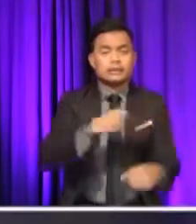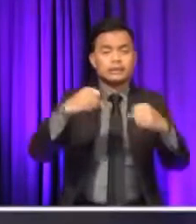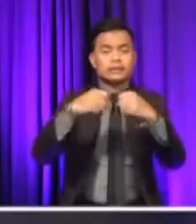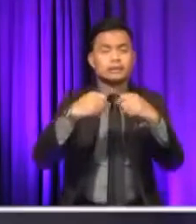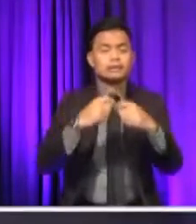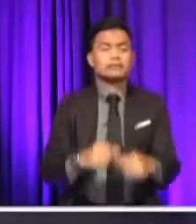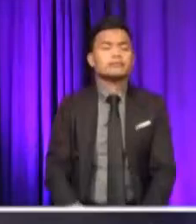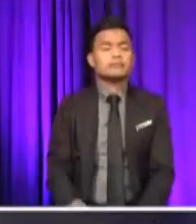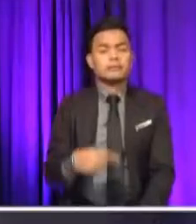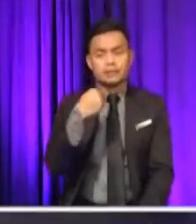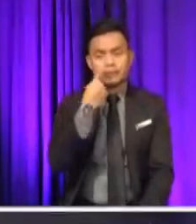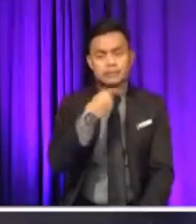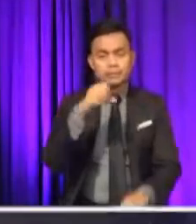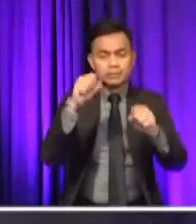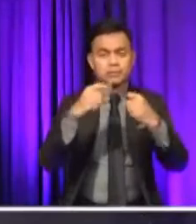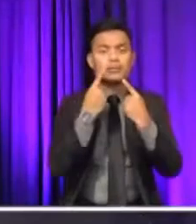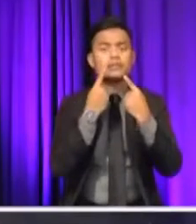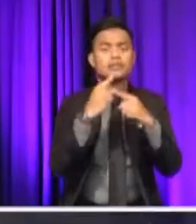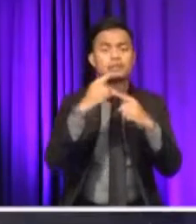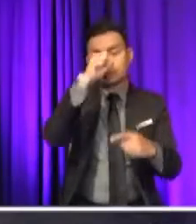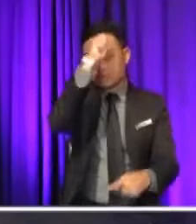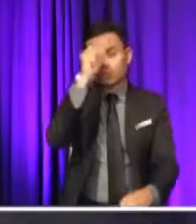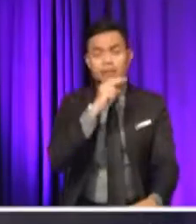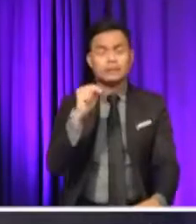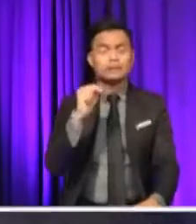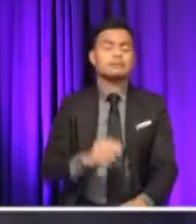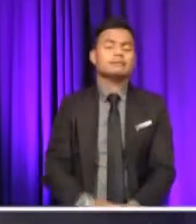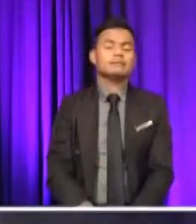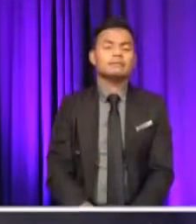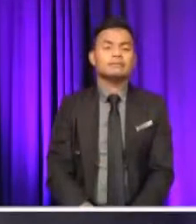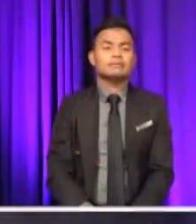murid saya ni. Yang mana satu yang boleh jawab soalan ni?